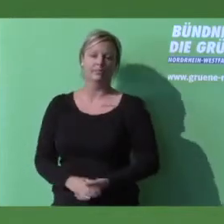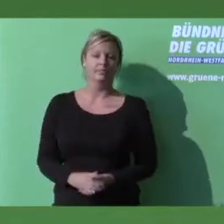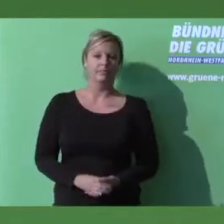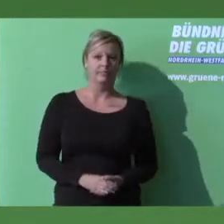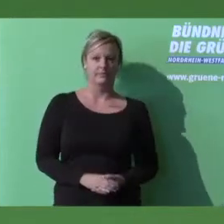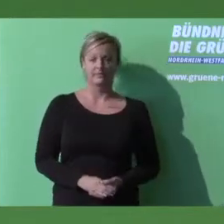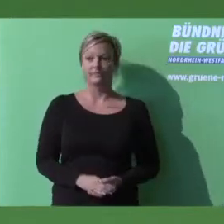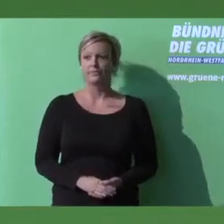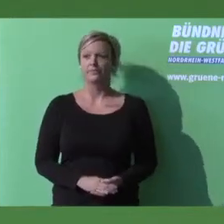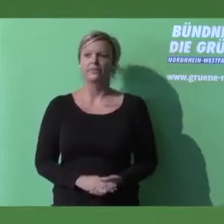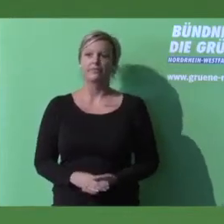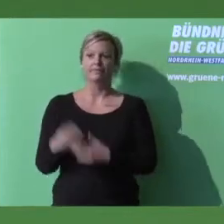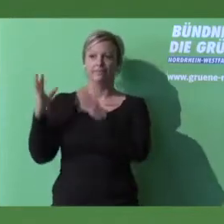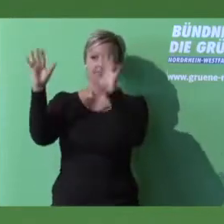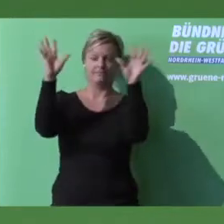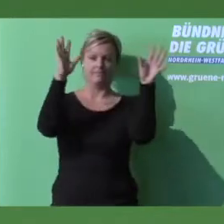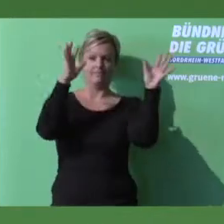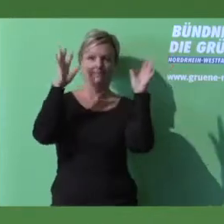Steuern bezahlen.